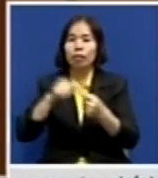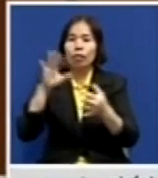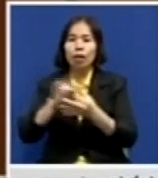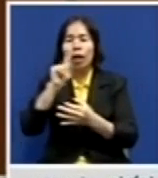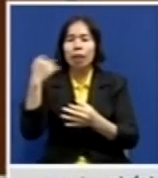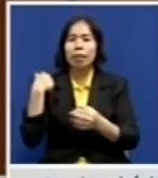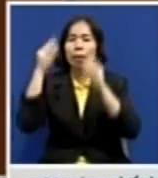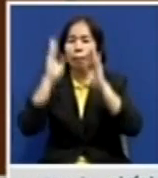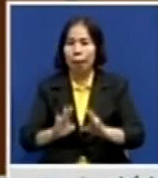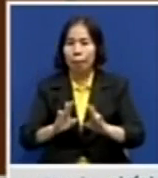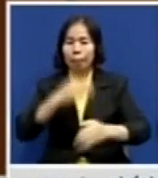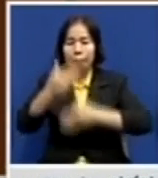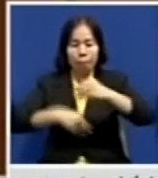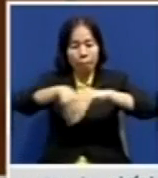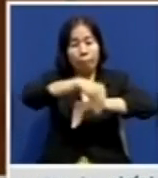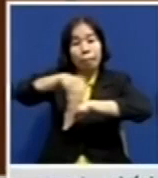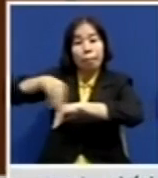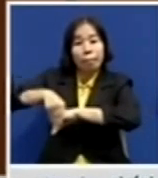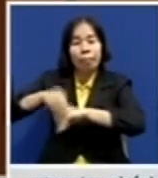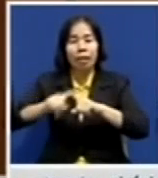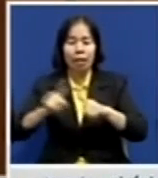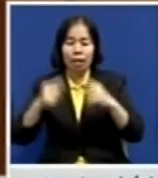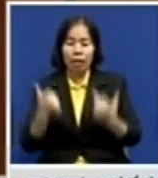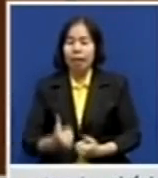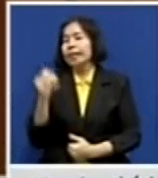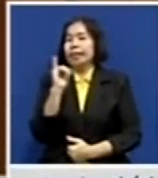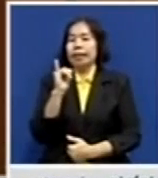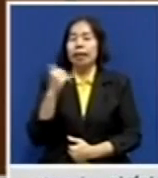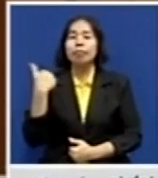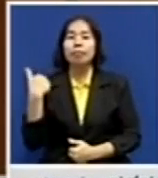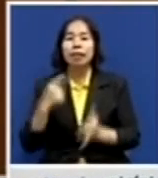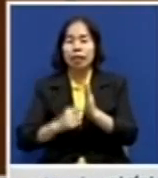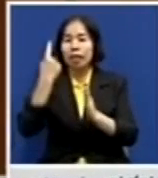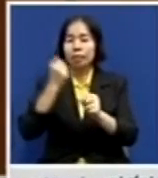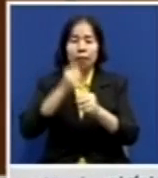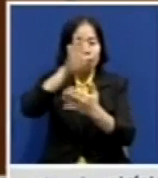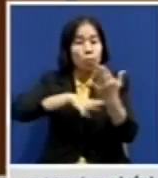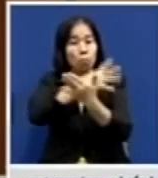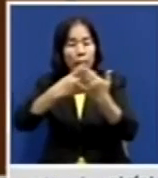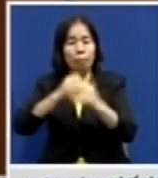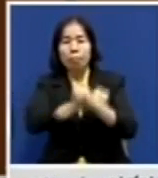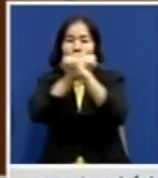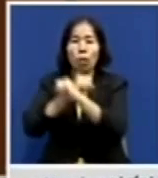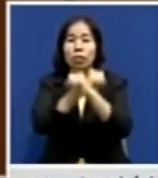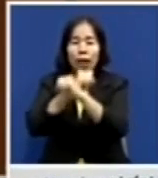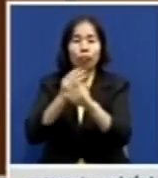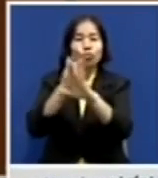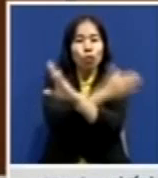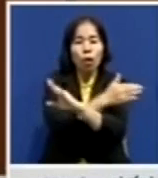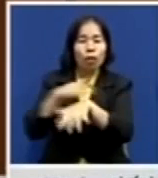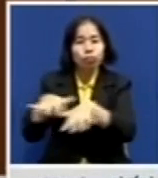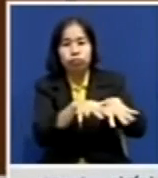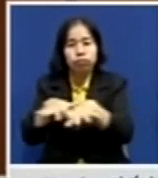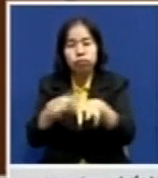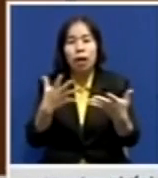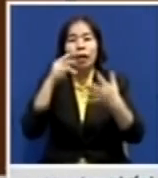ยอันนี้มีรายละเอียดอีกมากในทางปฏิบัตินะครับเฉพาะนโยบายเราต้องเตรียมการตั้งแต่การป้องกันก่อนเกิดภัยการให้